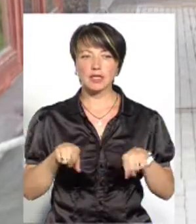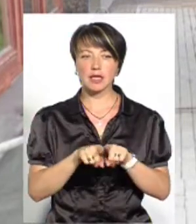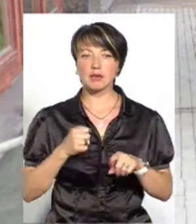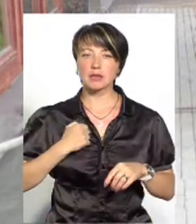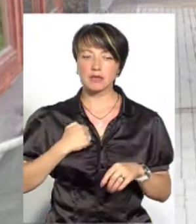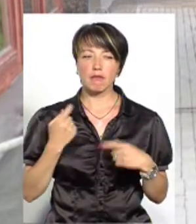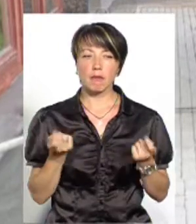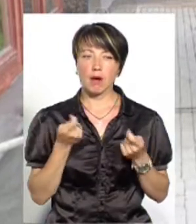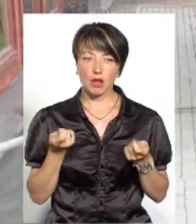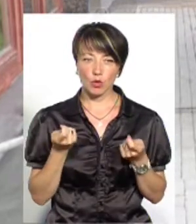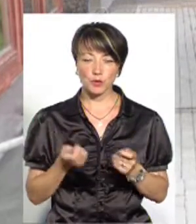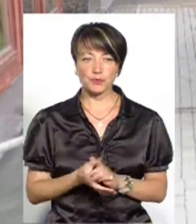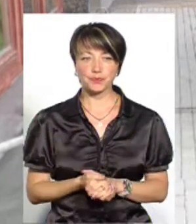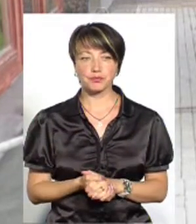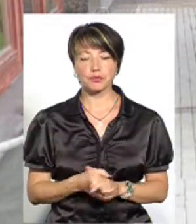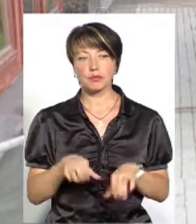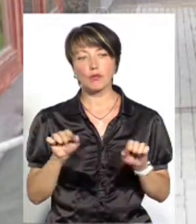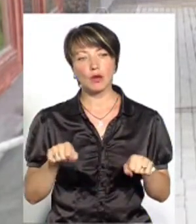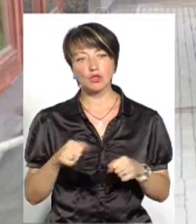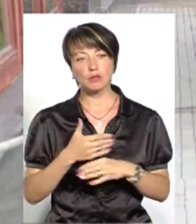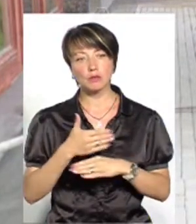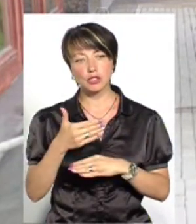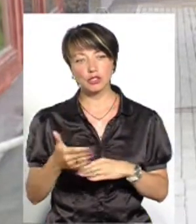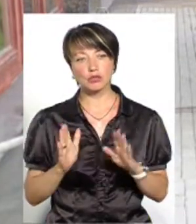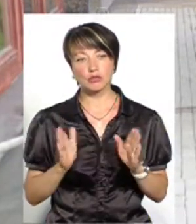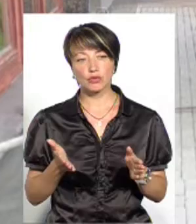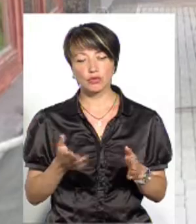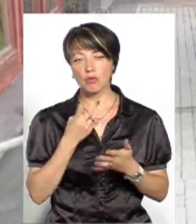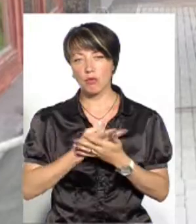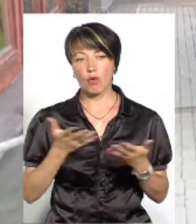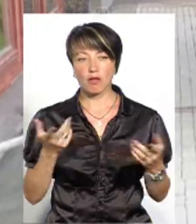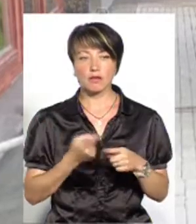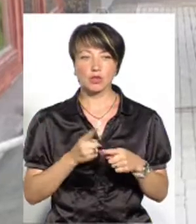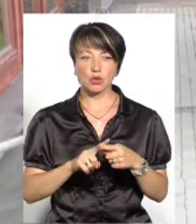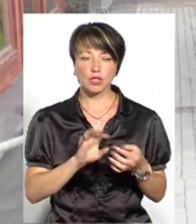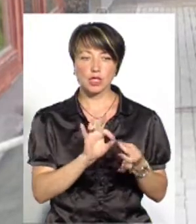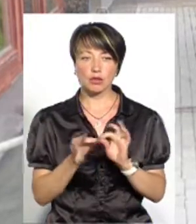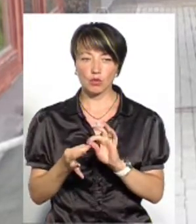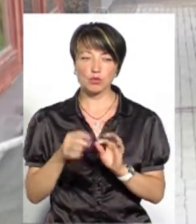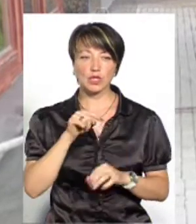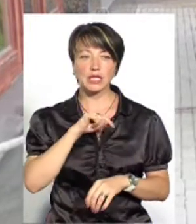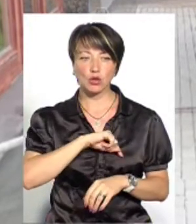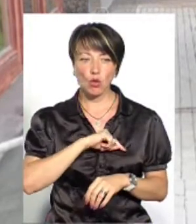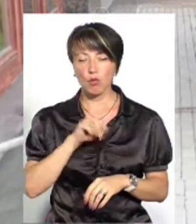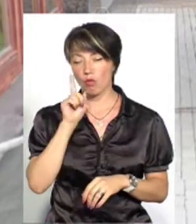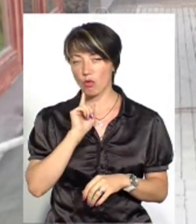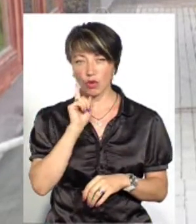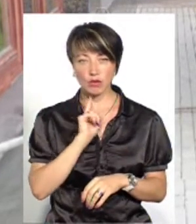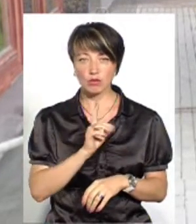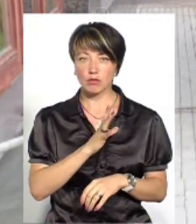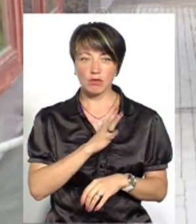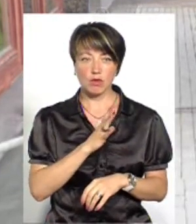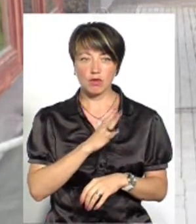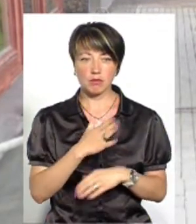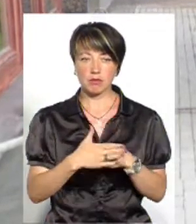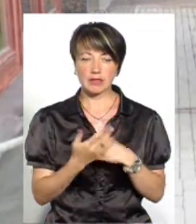мало. Можливо, пізніше будуть прояви цього складного синдрому, але поки що їх було